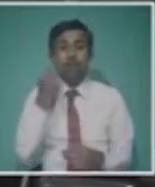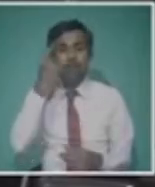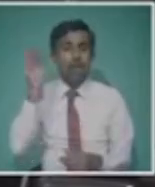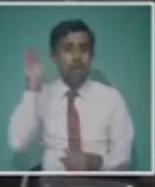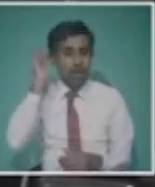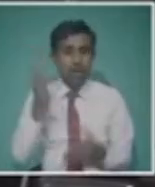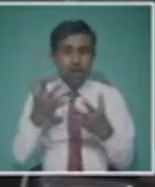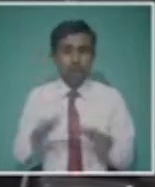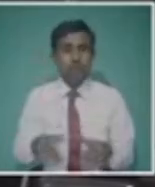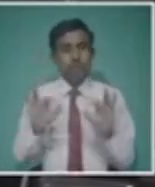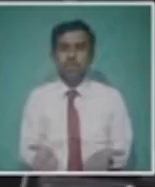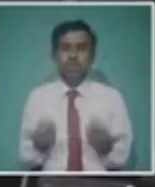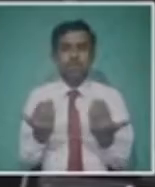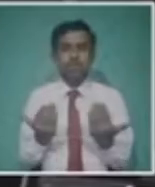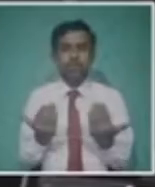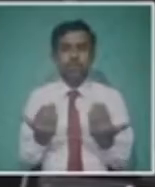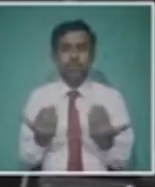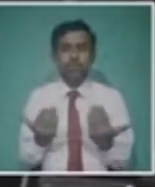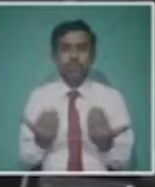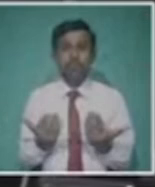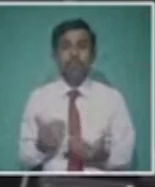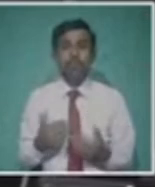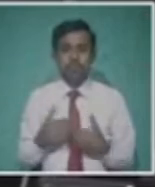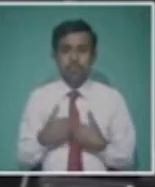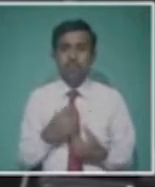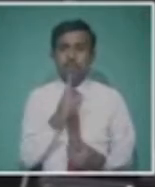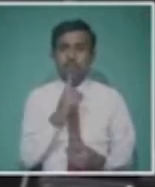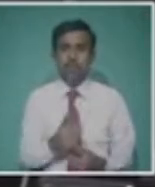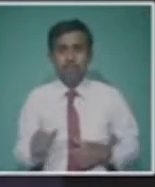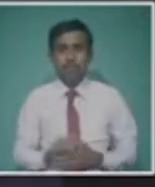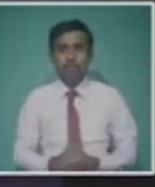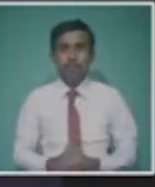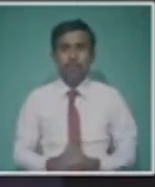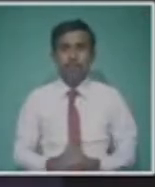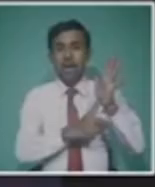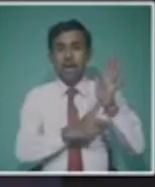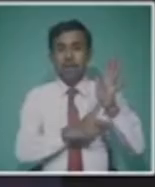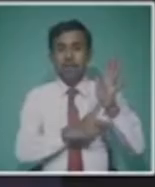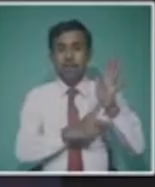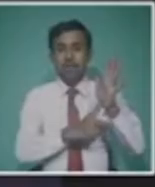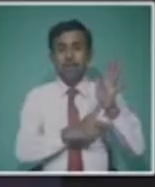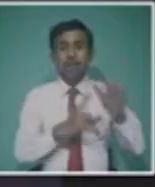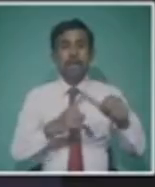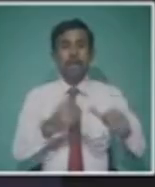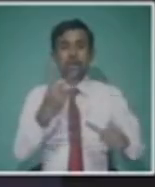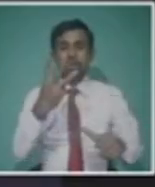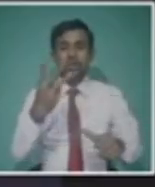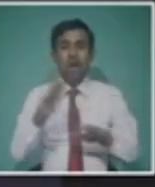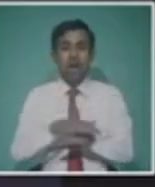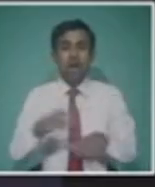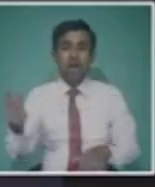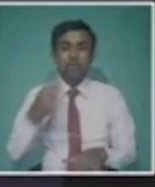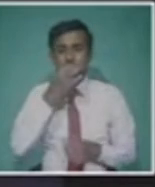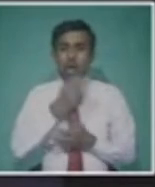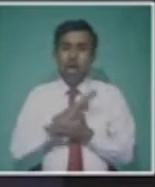විමසලා බලලා සුදුසු තීරණයක් ගන්න එක යෝග්‍යයි කියලා මම දැනුම් දෙනවා කරු කතානායක. A-level A3ක් අරගෙන ඉන්න ළමයා ඒ